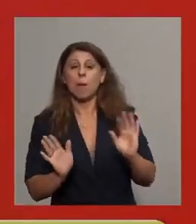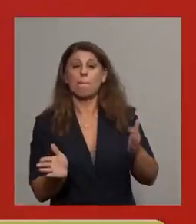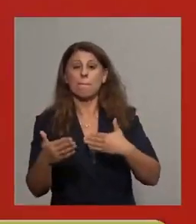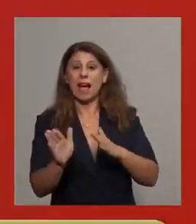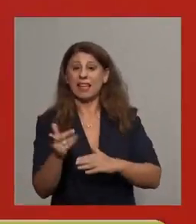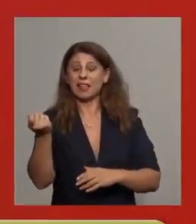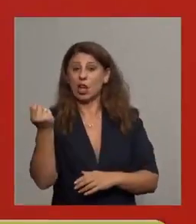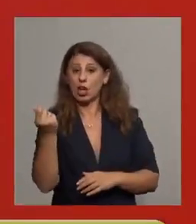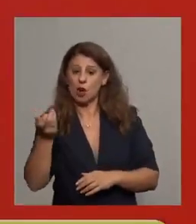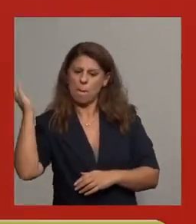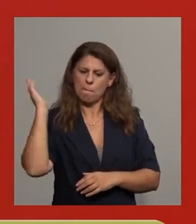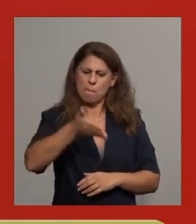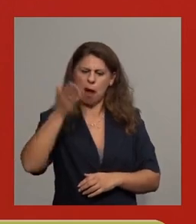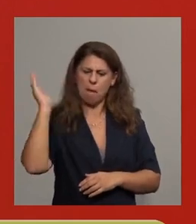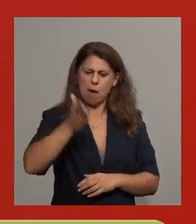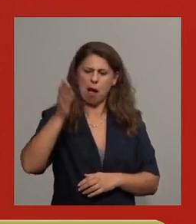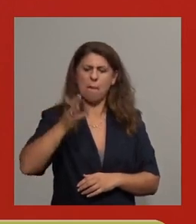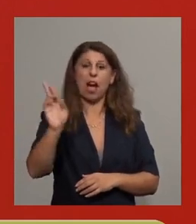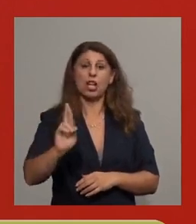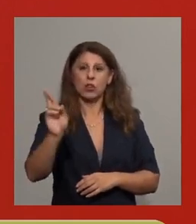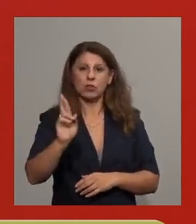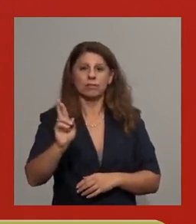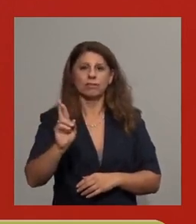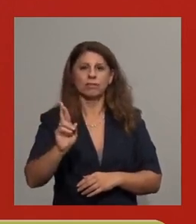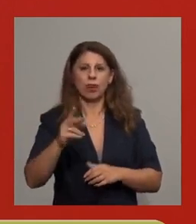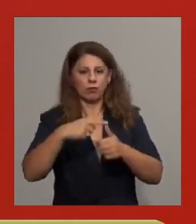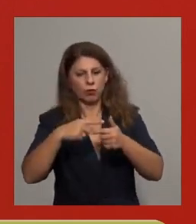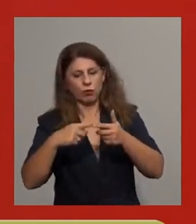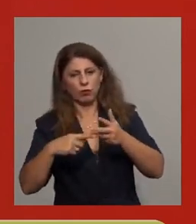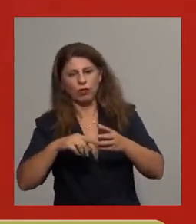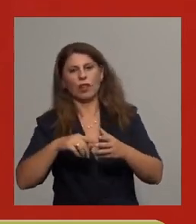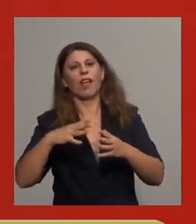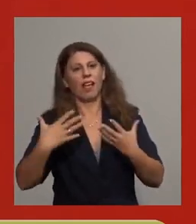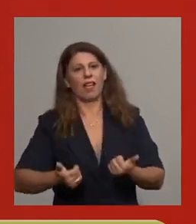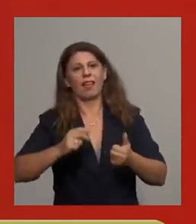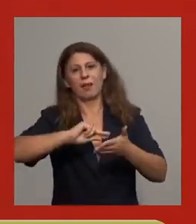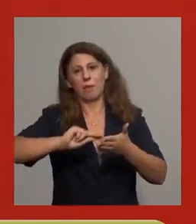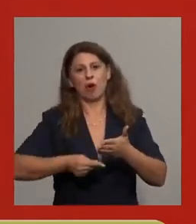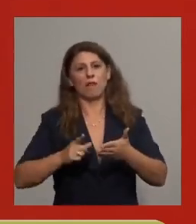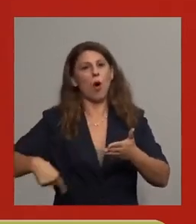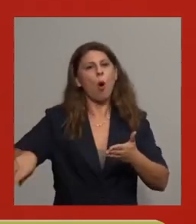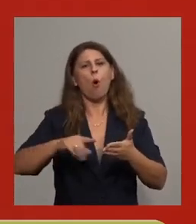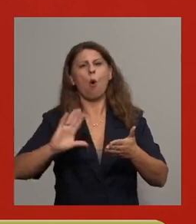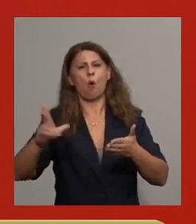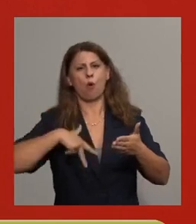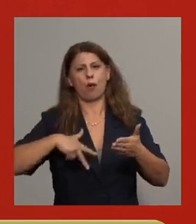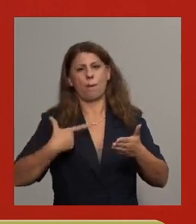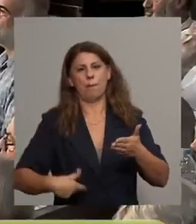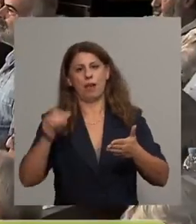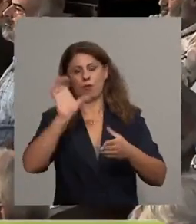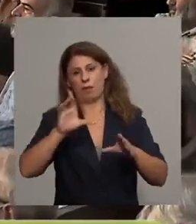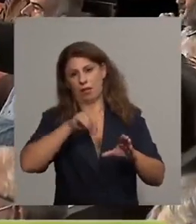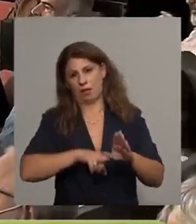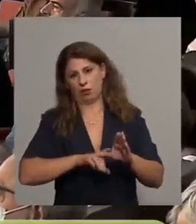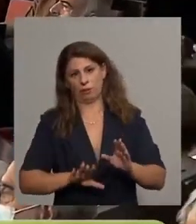οικονομικών κυρώσεων κατά της Ρωσίας, φέρει και την υπογραφή όλων των κρατών μελών της Ευρωπαϊκής Ένωσης.